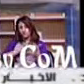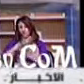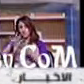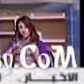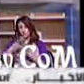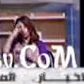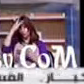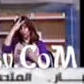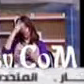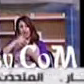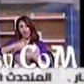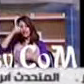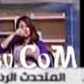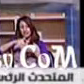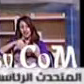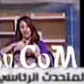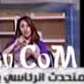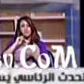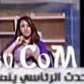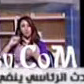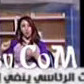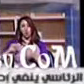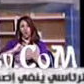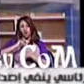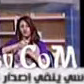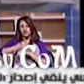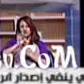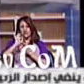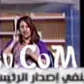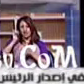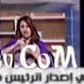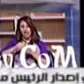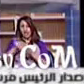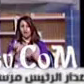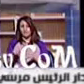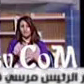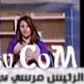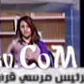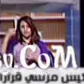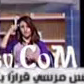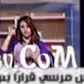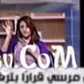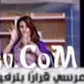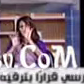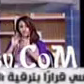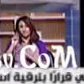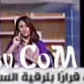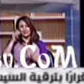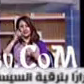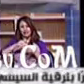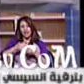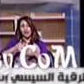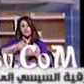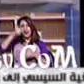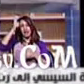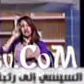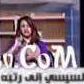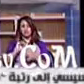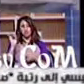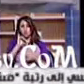محافظ طيب هتو سؤالك ده لمين اوجهه للقياده السياسيه ا يعني اوجهه لمجلس الشورى اوجهه للبرلمان القادم لازم يحطه في